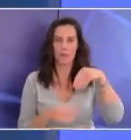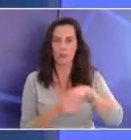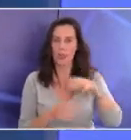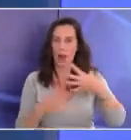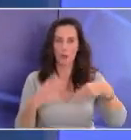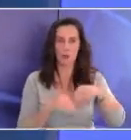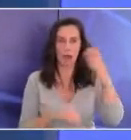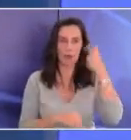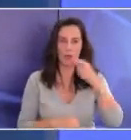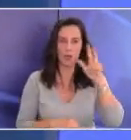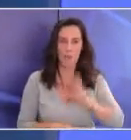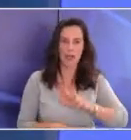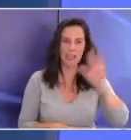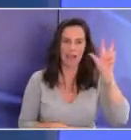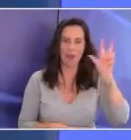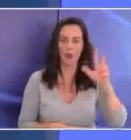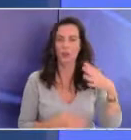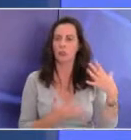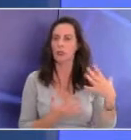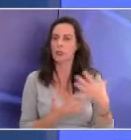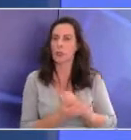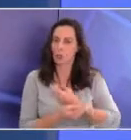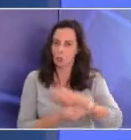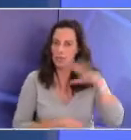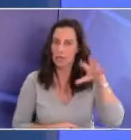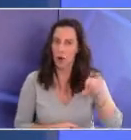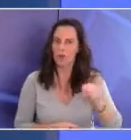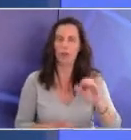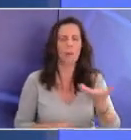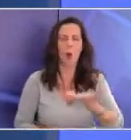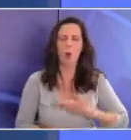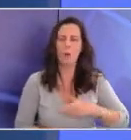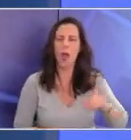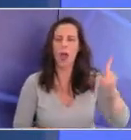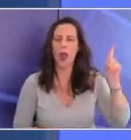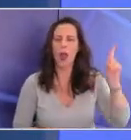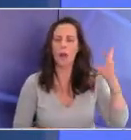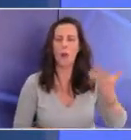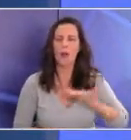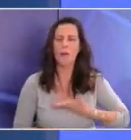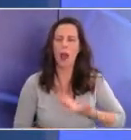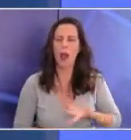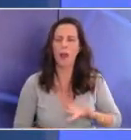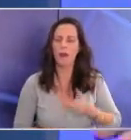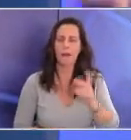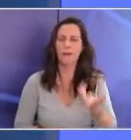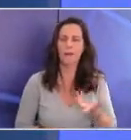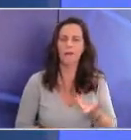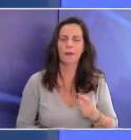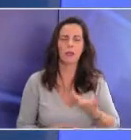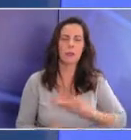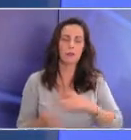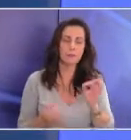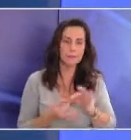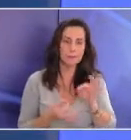גם משפחת פשע מהצפון, הצלחנו להביא חשיפה, מה קיבל אותו בן אדם שהגענו אליו לבנק? תצחיק אותי.